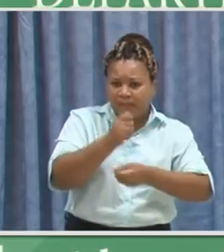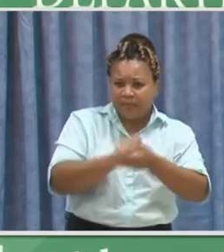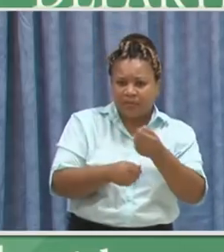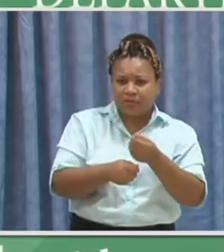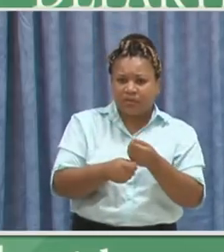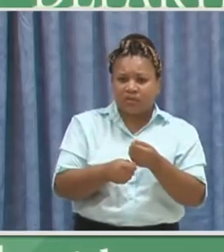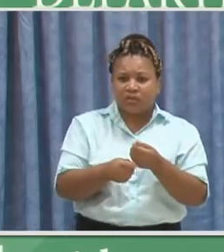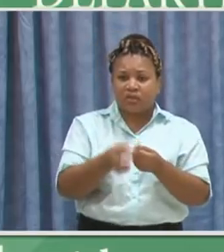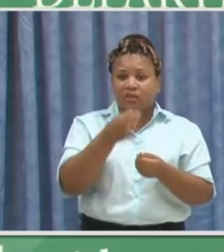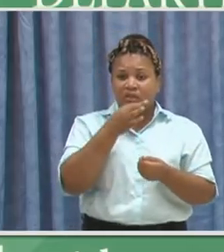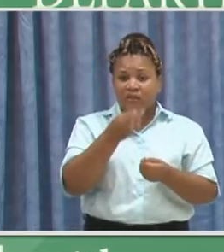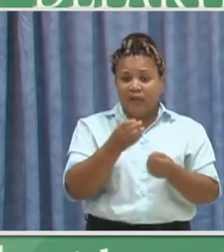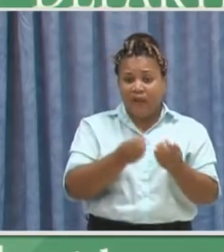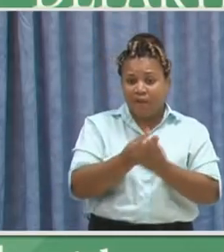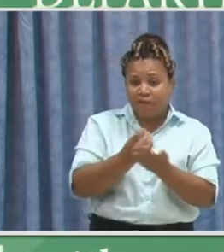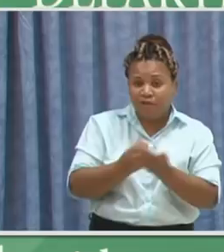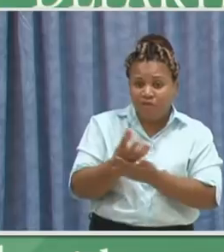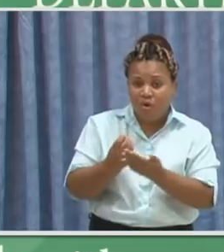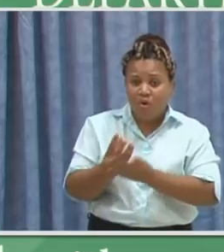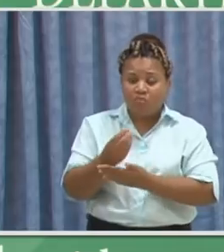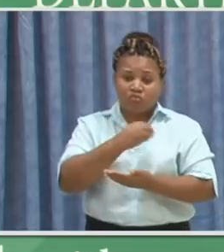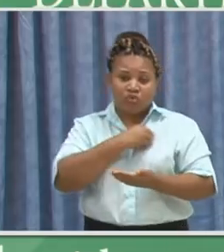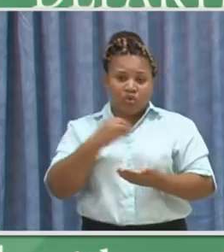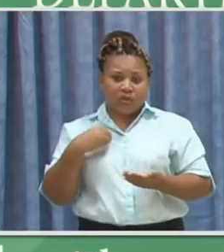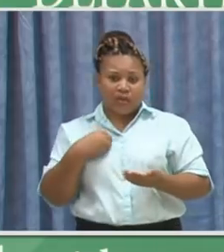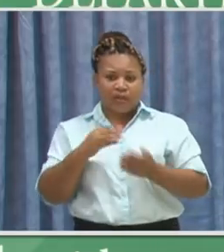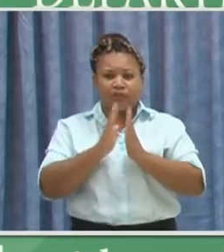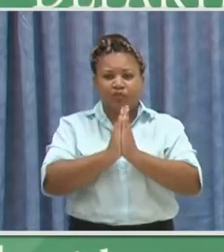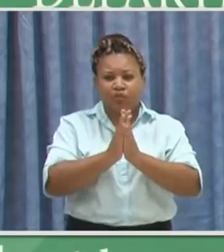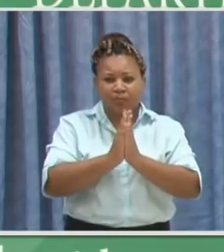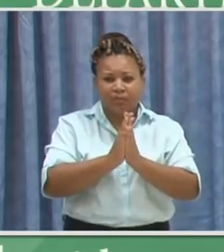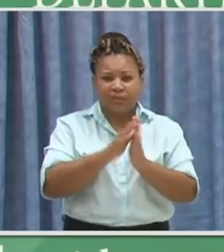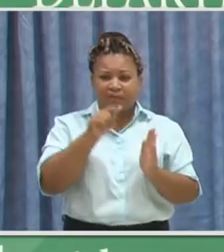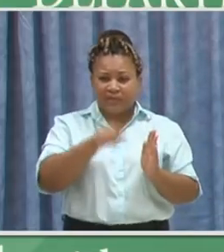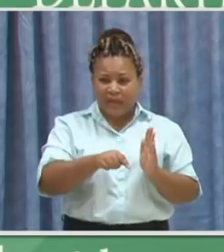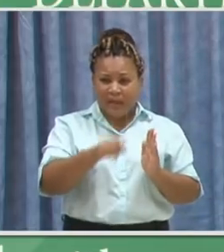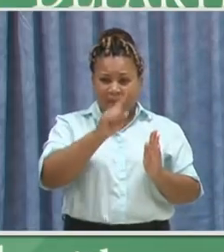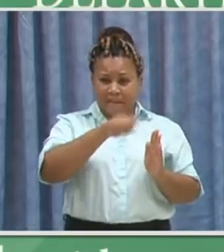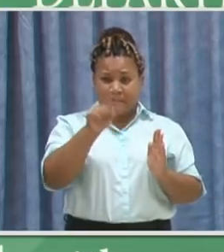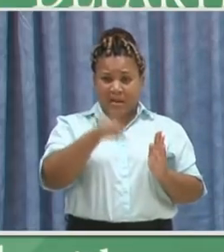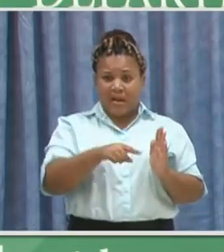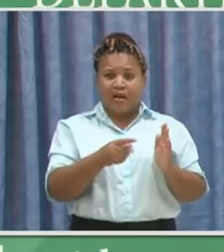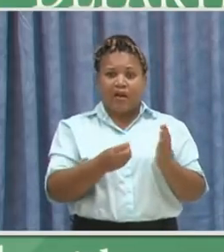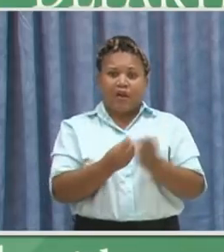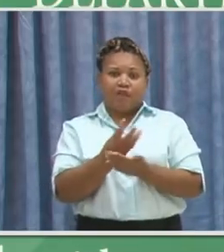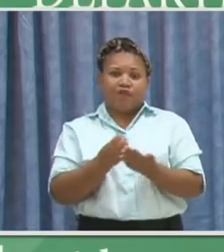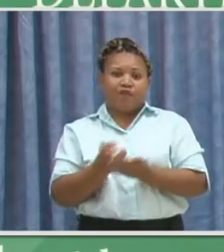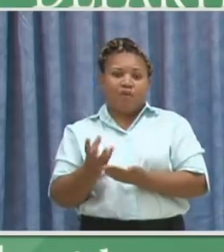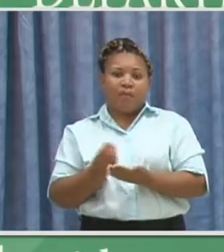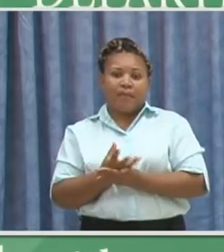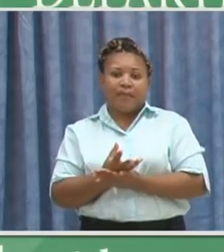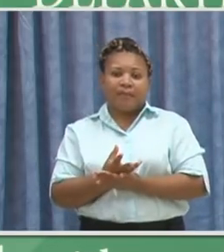assez. Alors, je demande l'excuse qui. Ça nous a dit, sans qu'il nous fasse une bonne vérification avant.